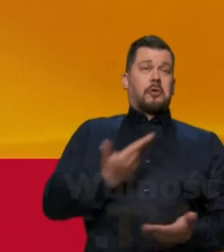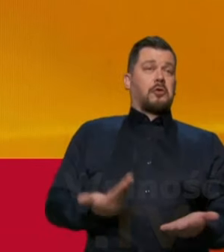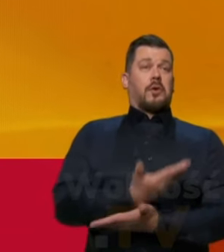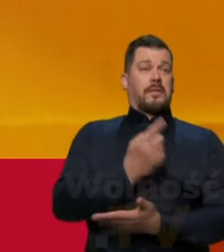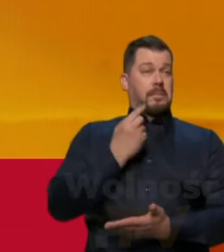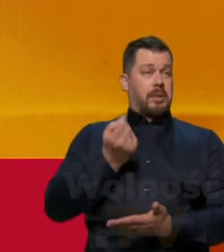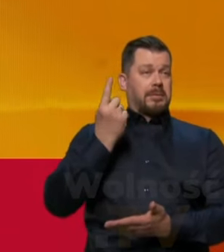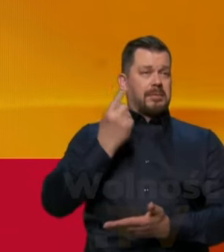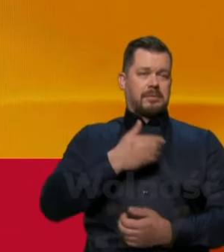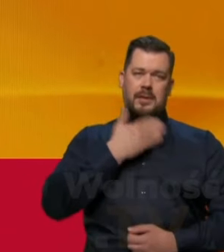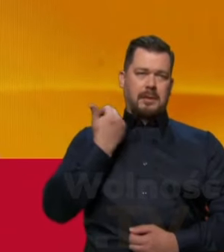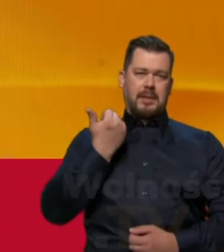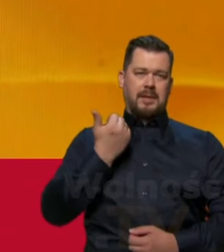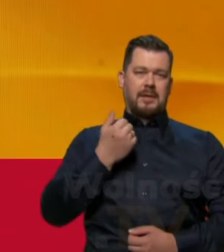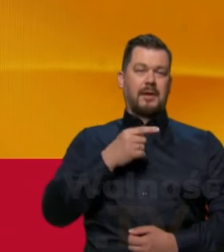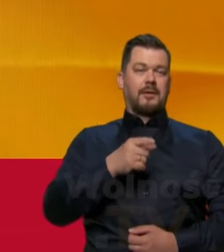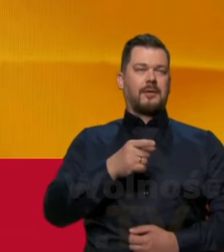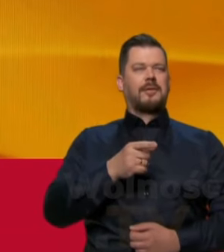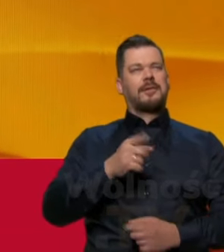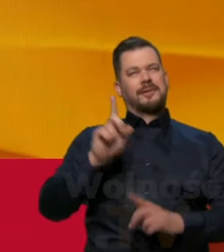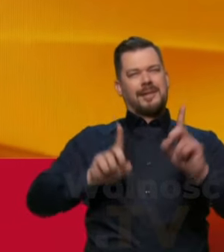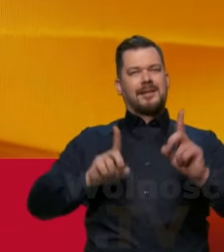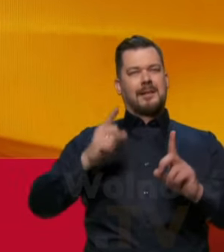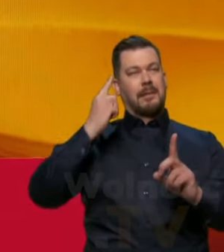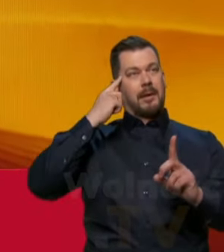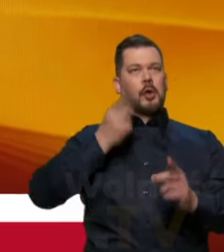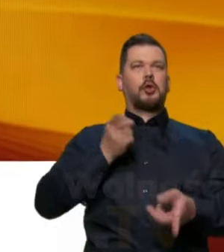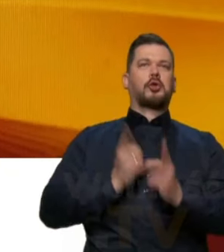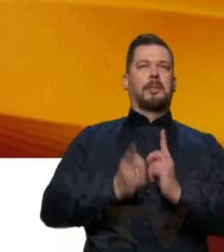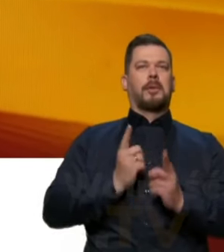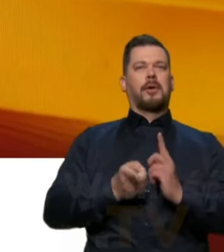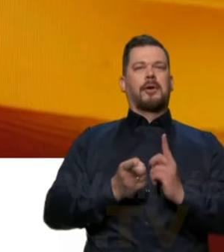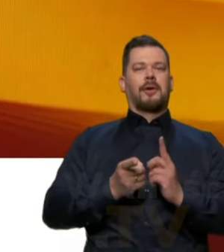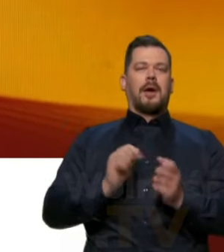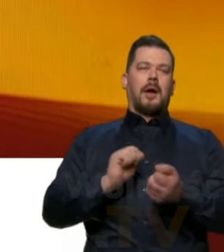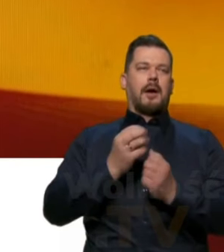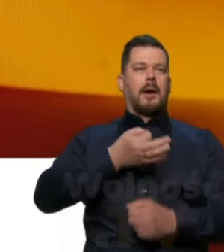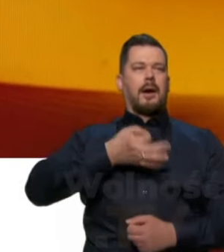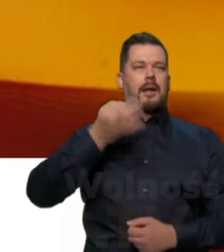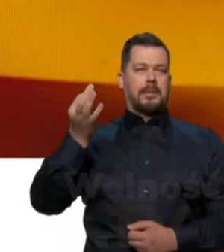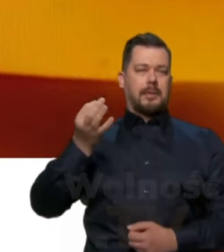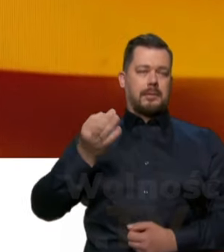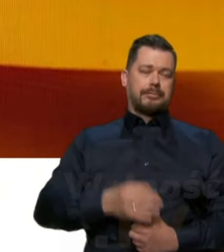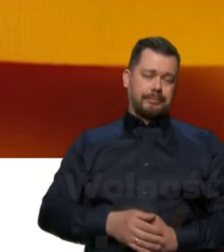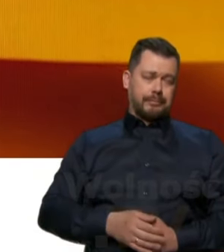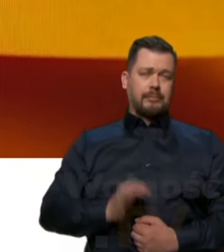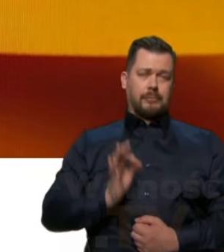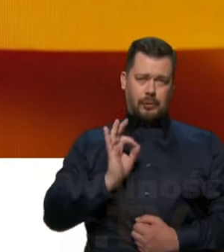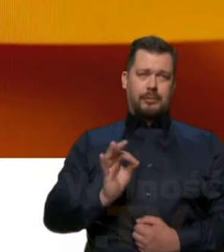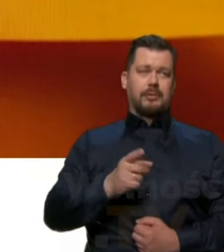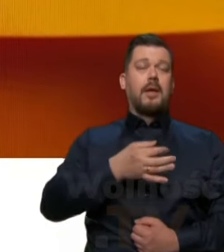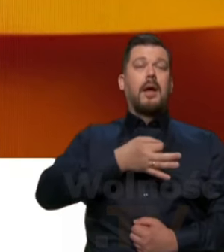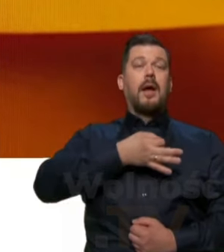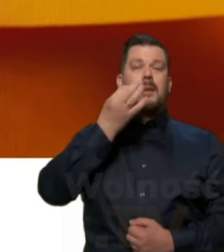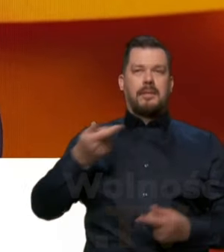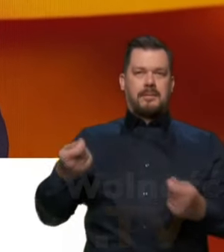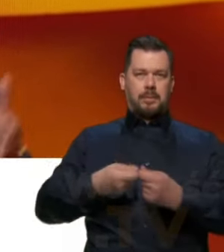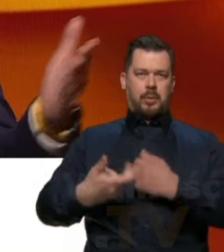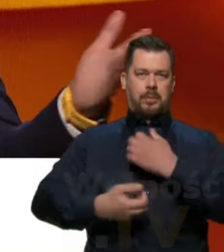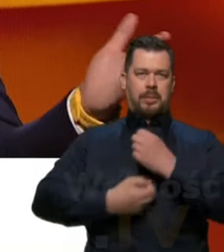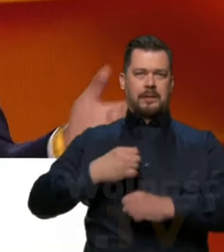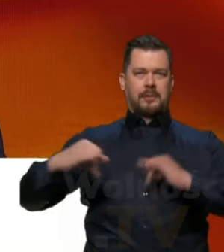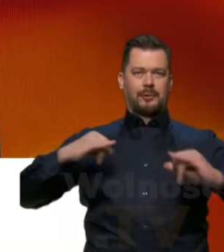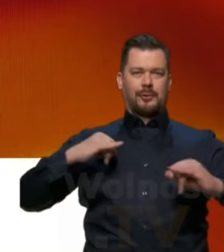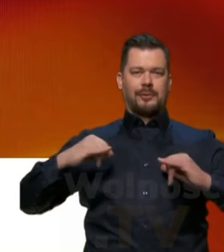pomysły. Najczęściej mówiliście państwo, że niektóre rzeczy można było robić szybciej lub lepiej. I tak dokładnie będzie, bo będzie lepsza współpraca z rządem. Ja